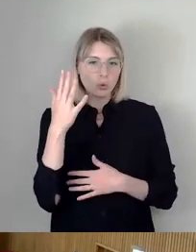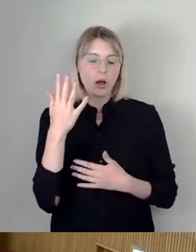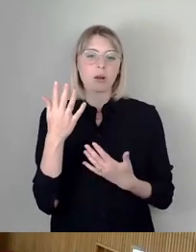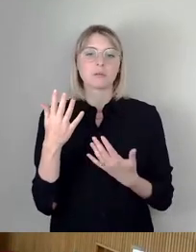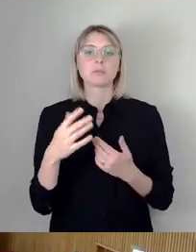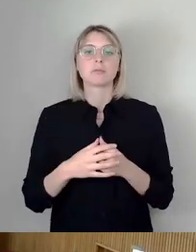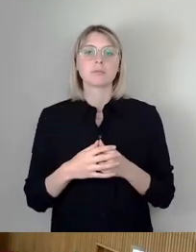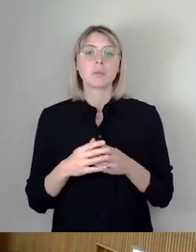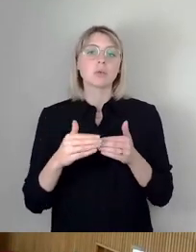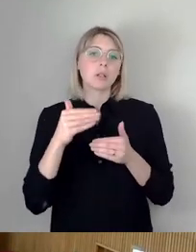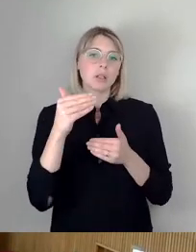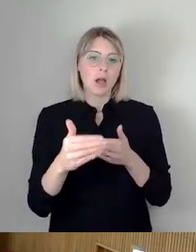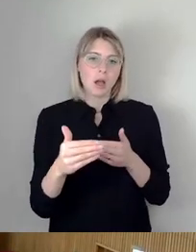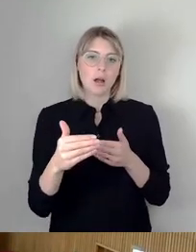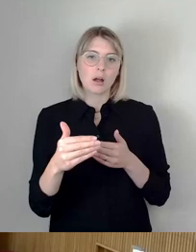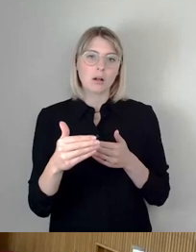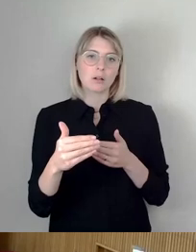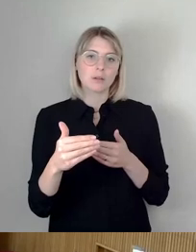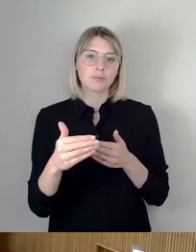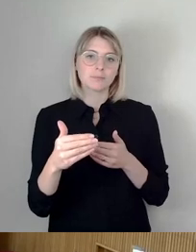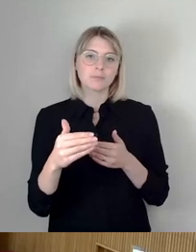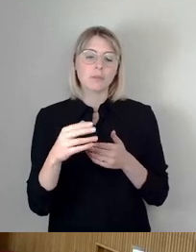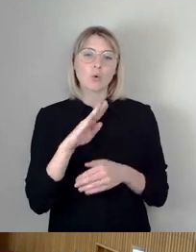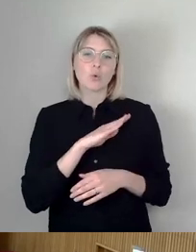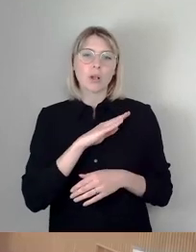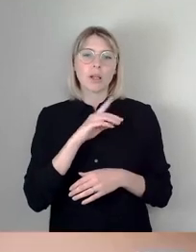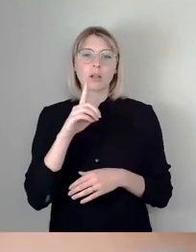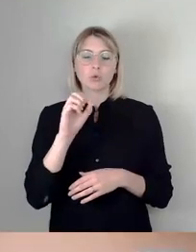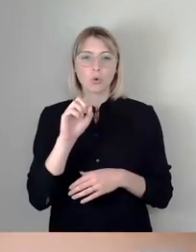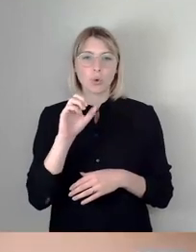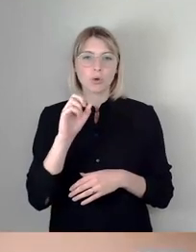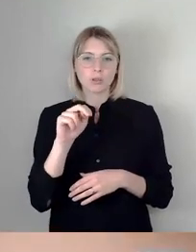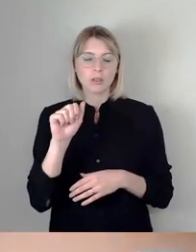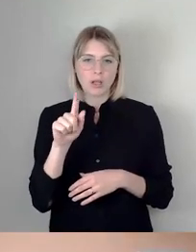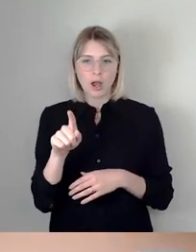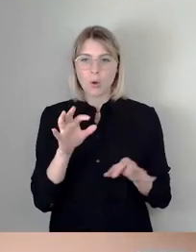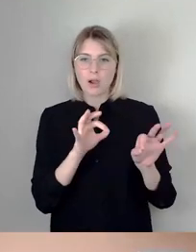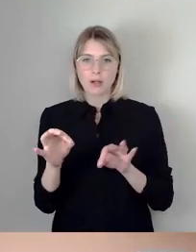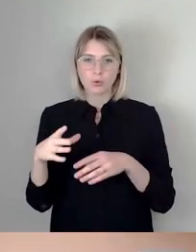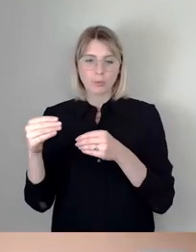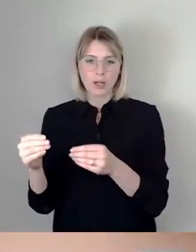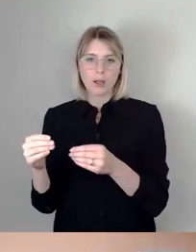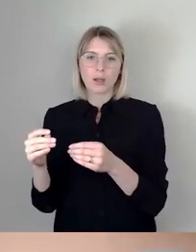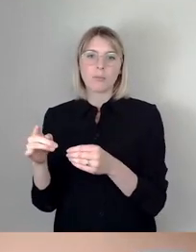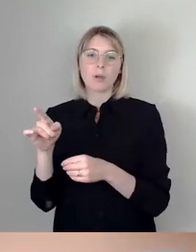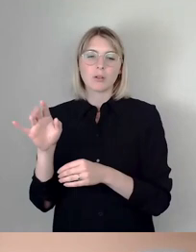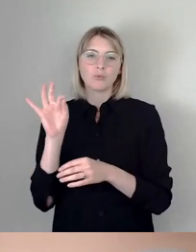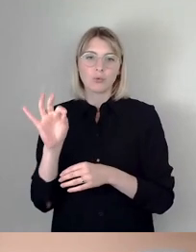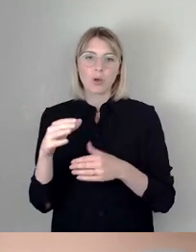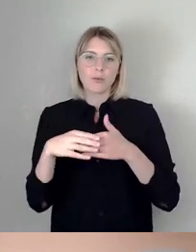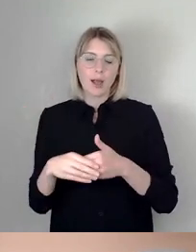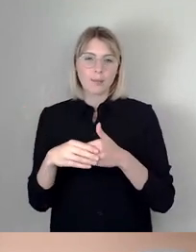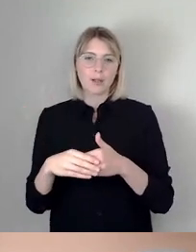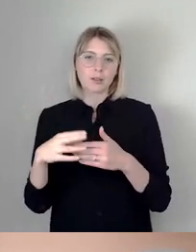kurz oder für Zeit Kollege Donhauser die Leitung übernehmen, da jetzt gerade die Verabschiedung von Jason Bitschi ist,